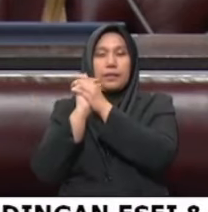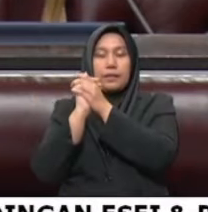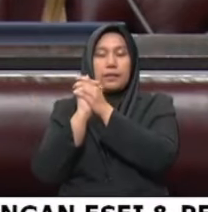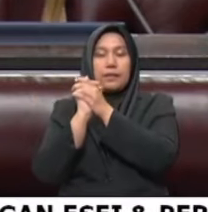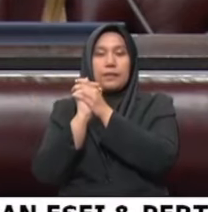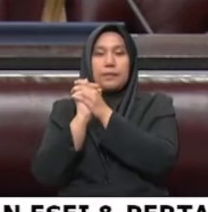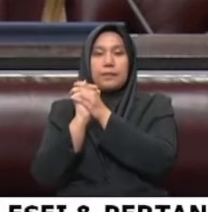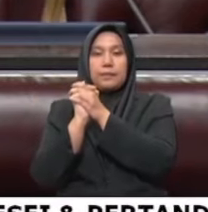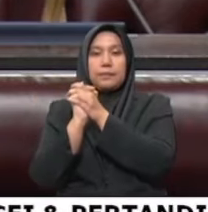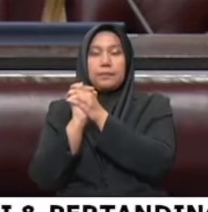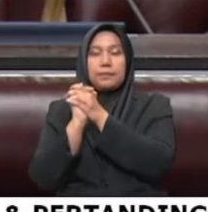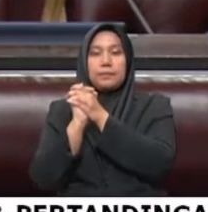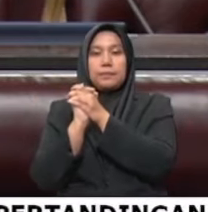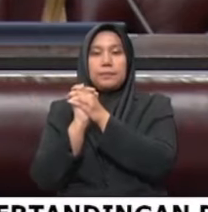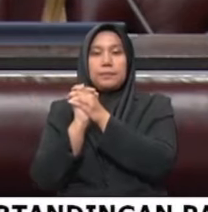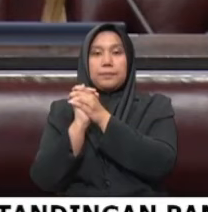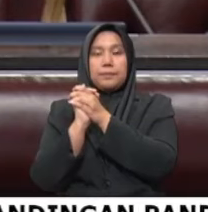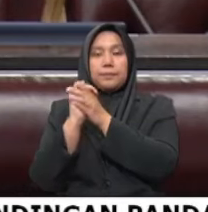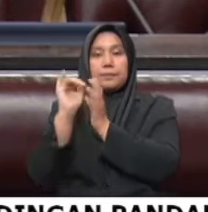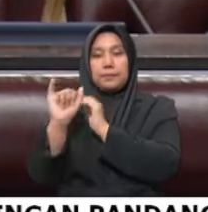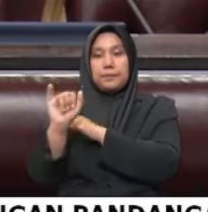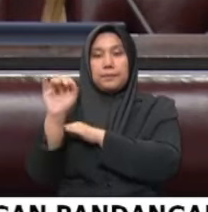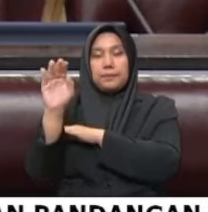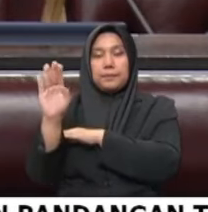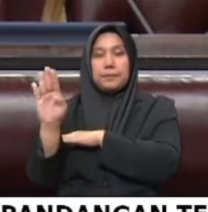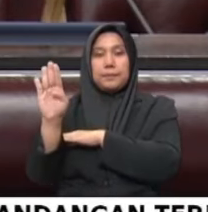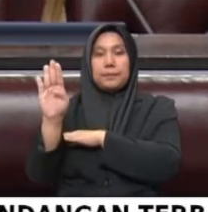kepada Yang Berhormat